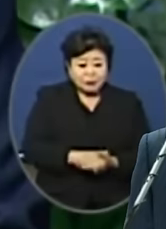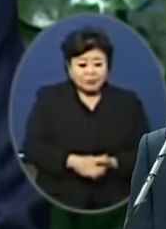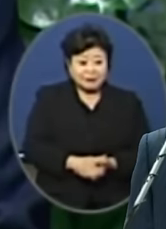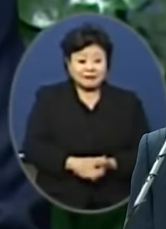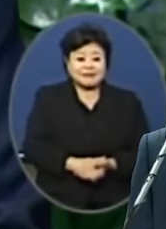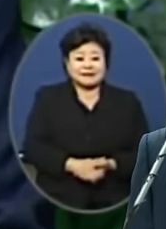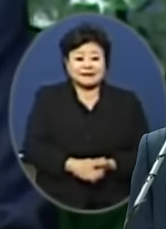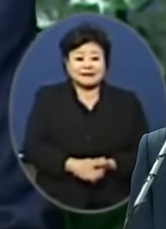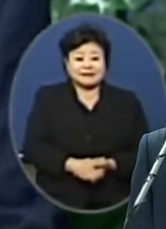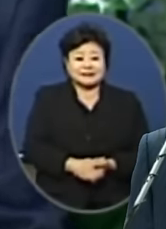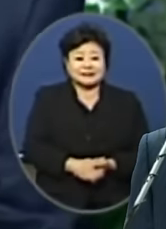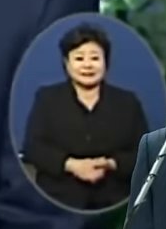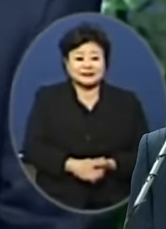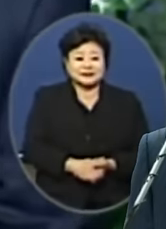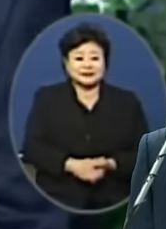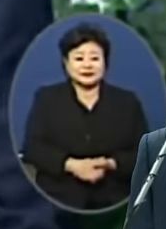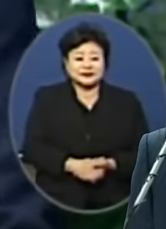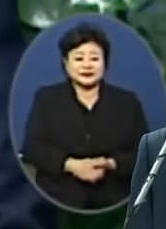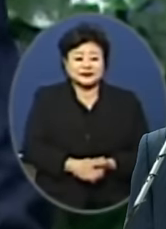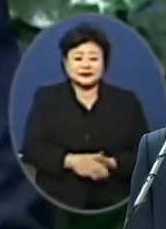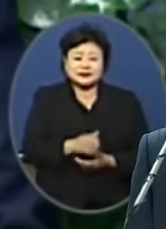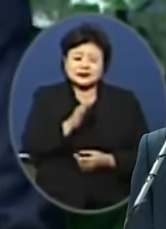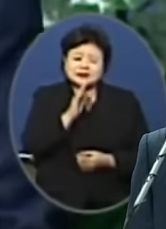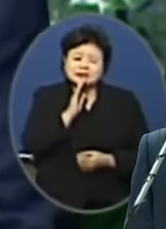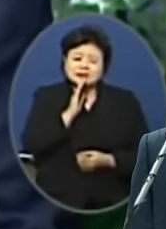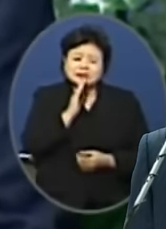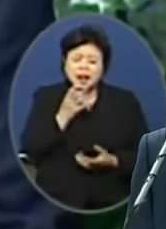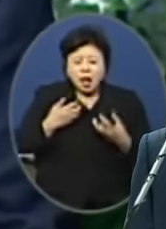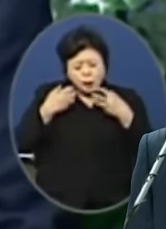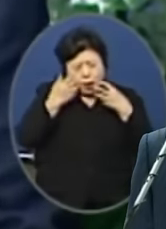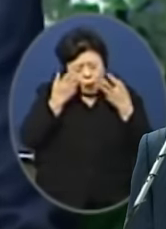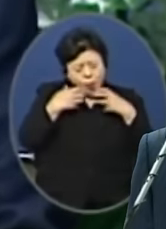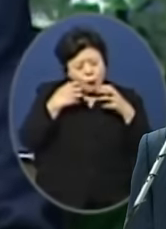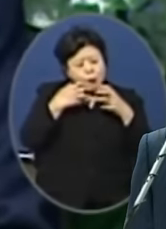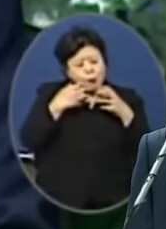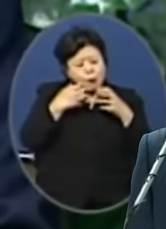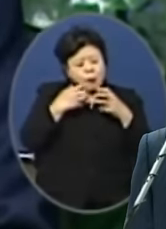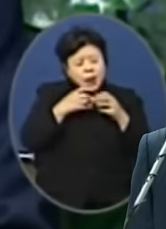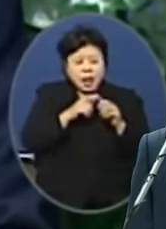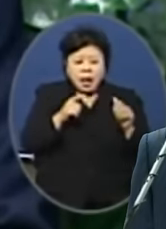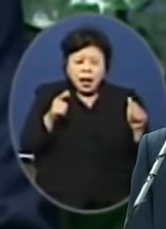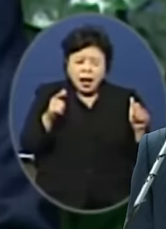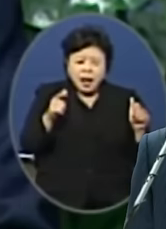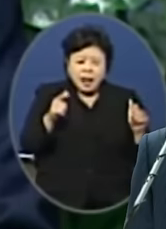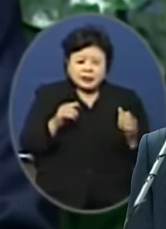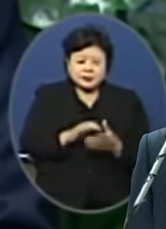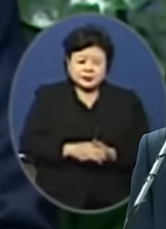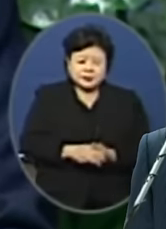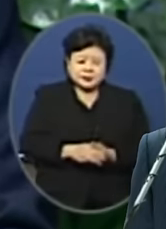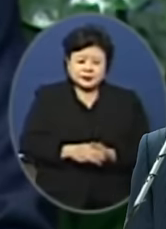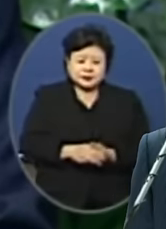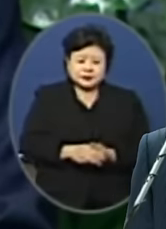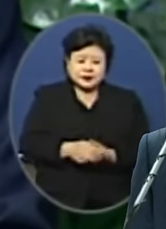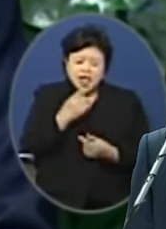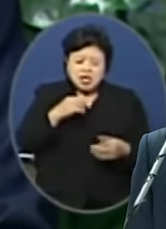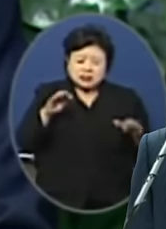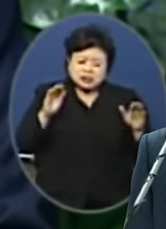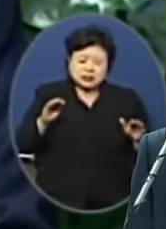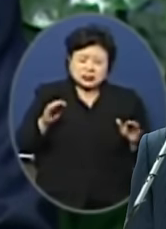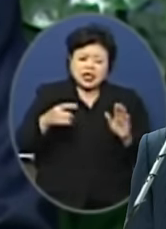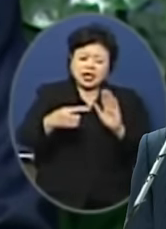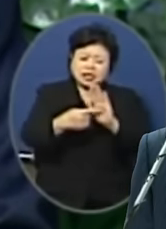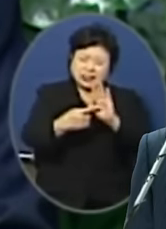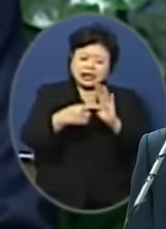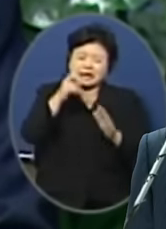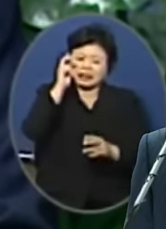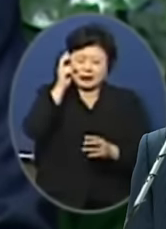그래서 내가 생각하기에는 그것이 진짜 범일 수도 있고 그렇지 않으면 천사일 수도 있는